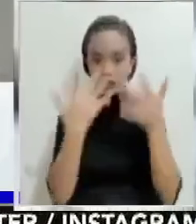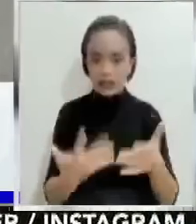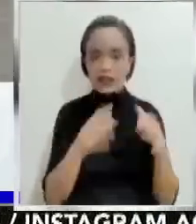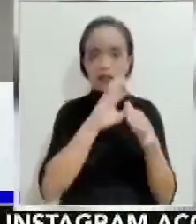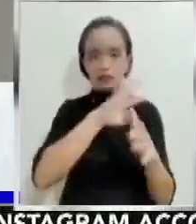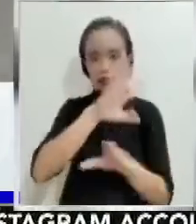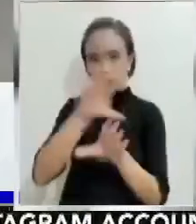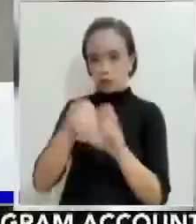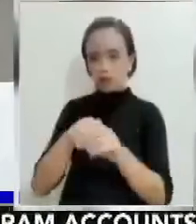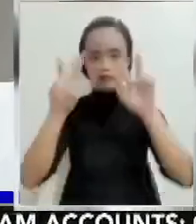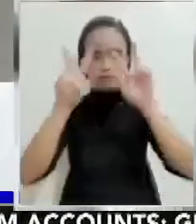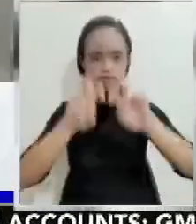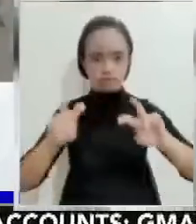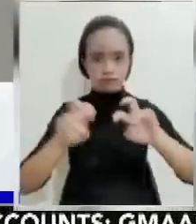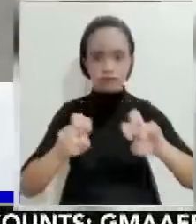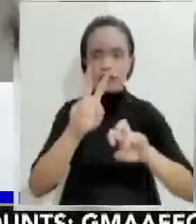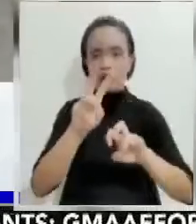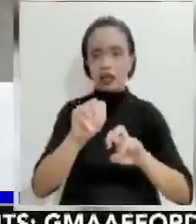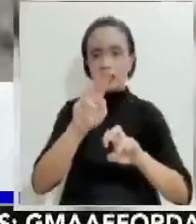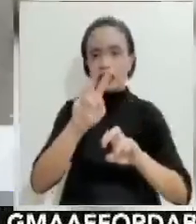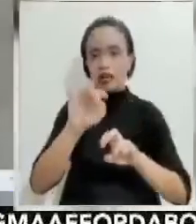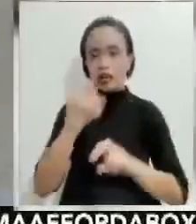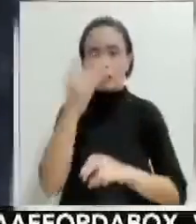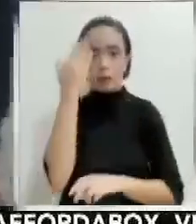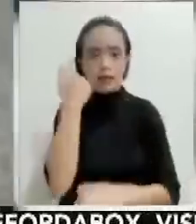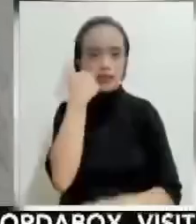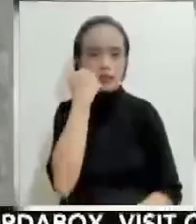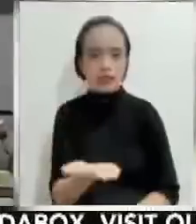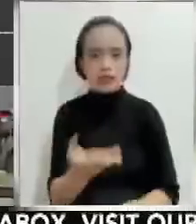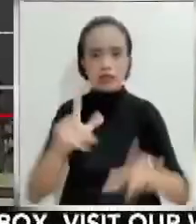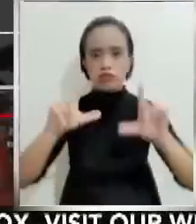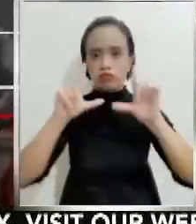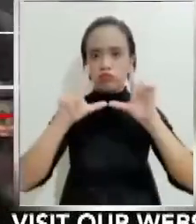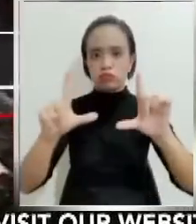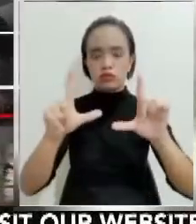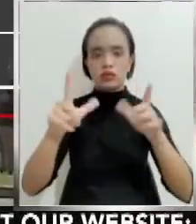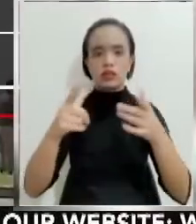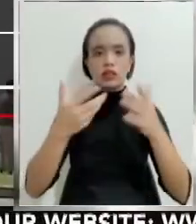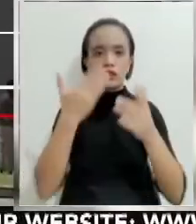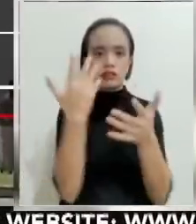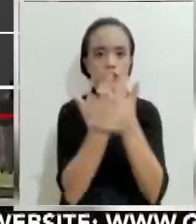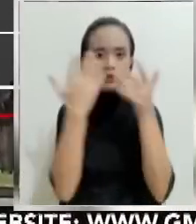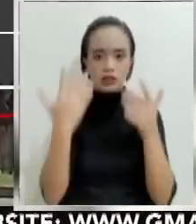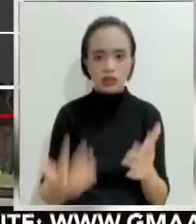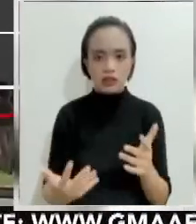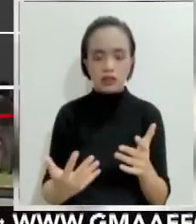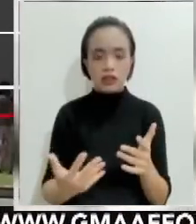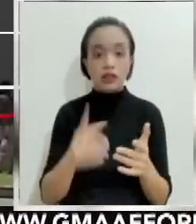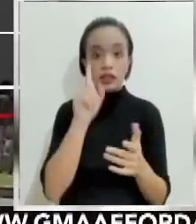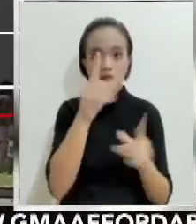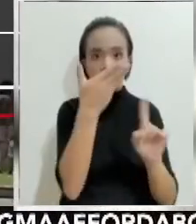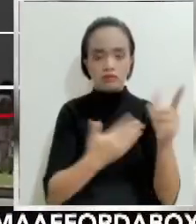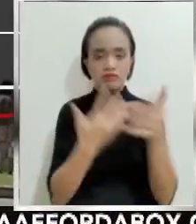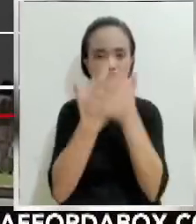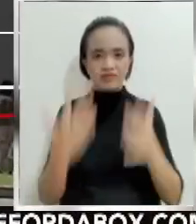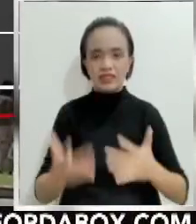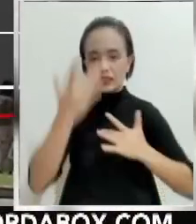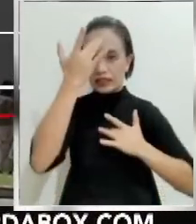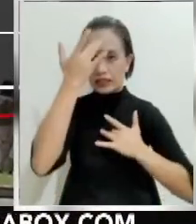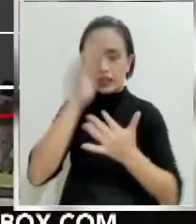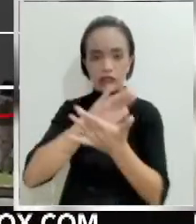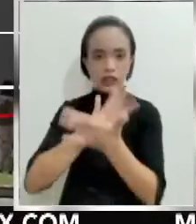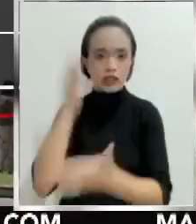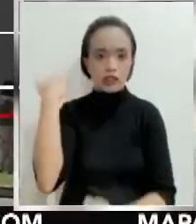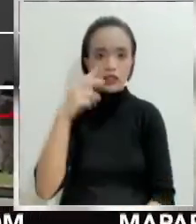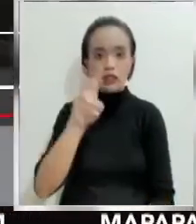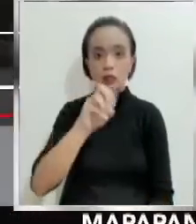high-profile inmates. Bukod kay Chua, kasama sa mga high-profile inmate na namatay umano sa COVID sa Bilibid noong 2020 ay sina